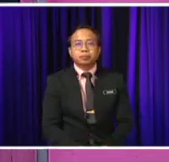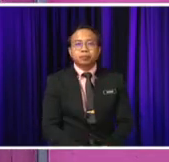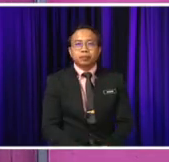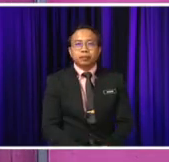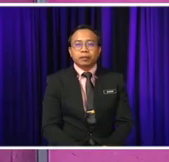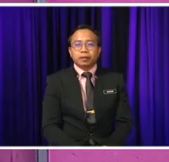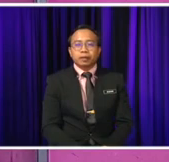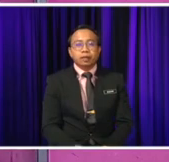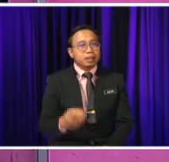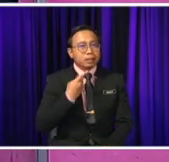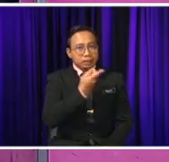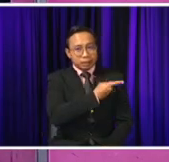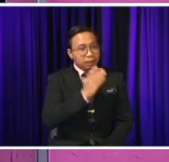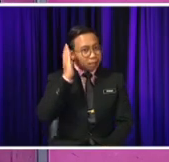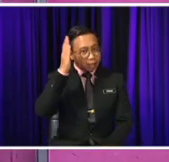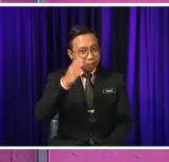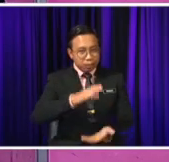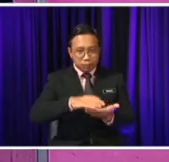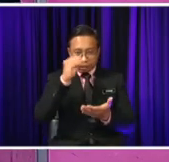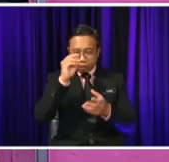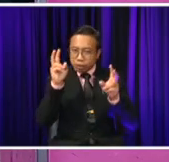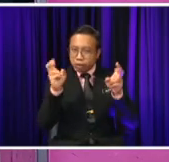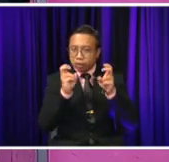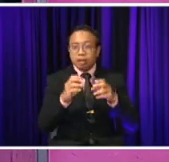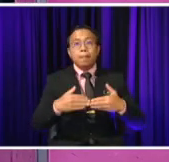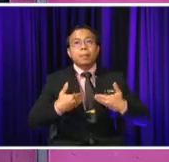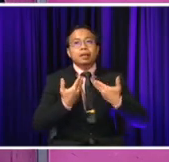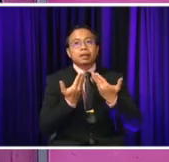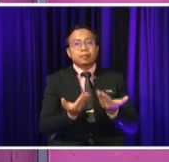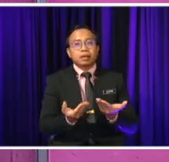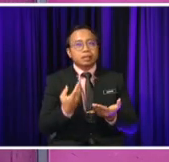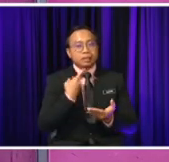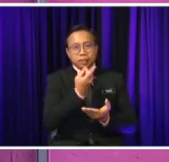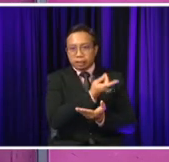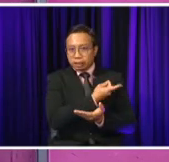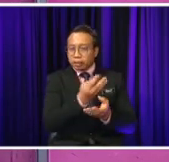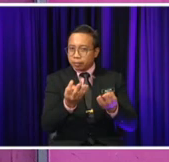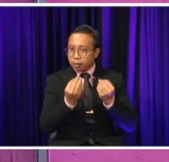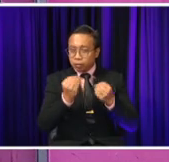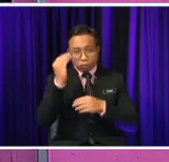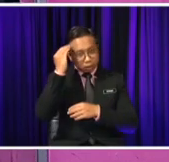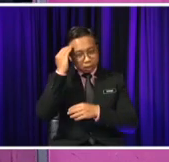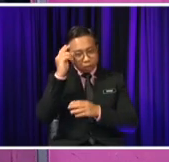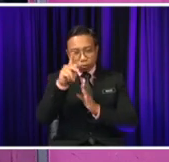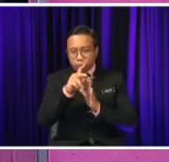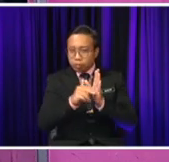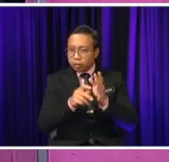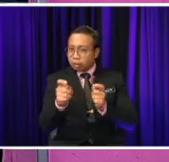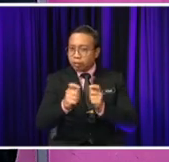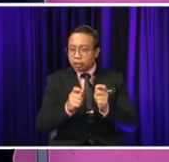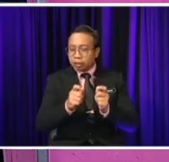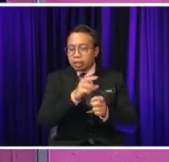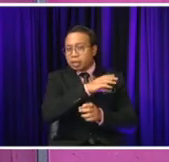kita akan pelajari berkaitan tentang bagaimana kita tidak tahu tentang pentabiran dan pengusaha Islam itu